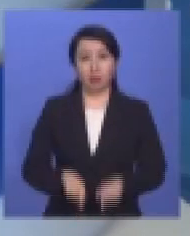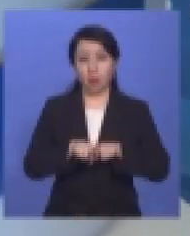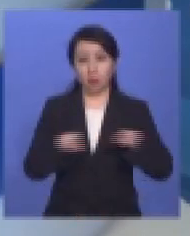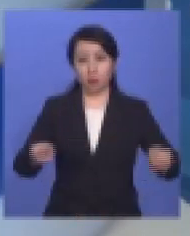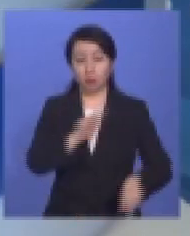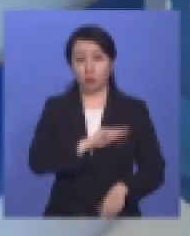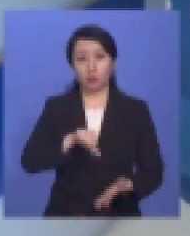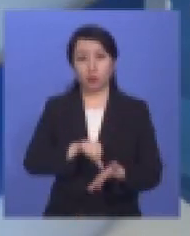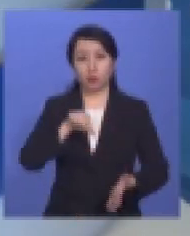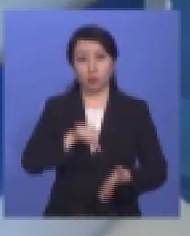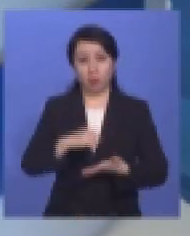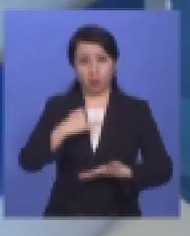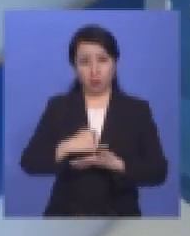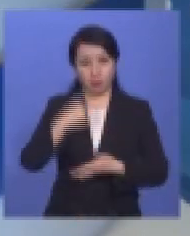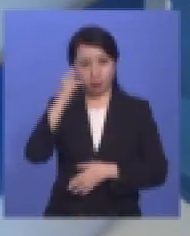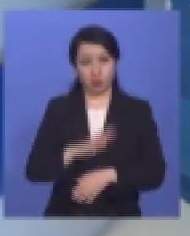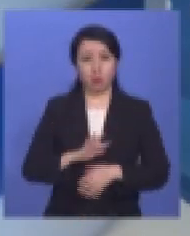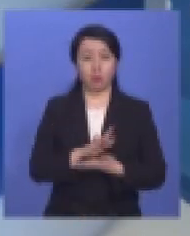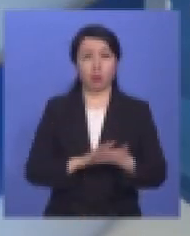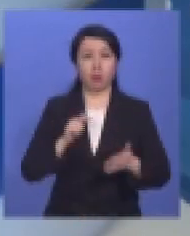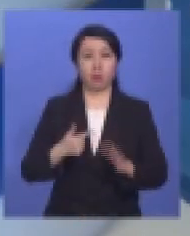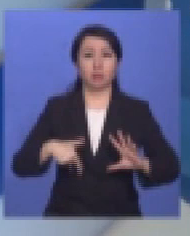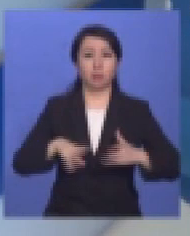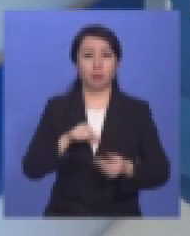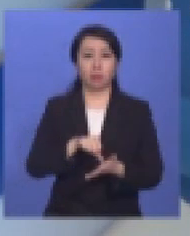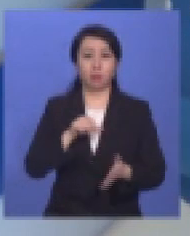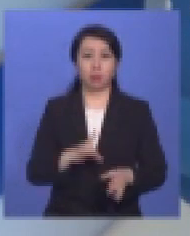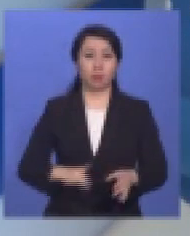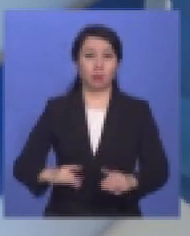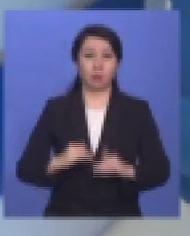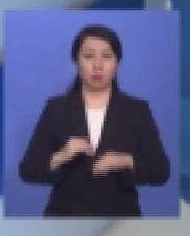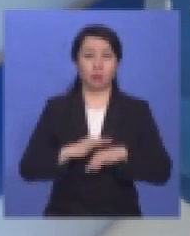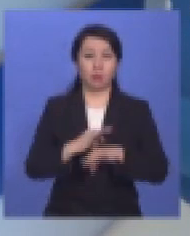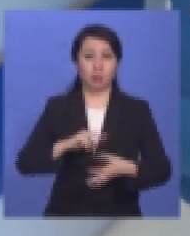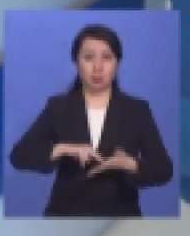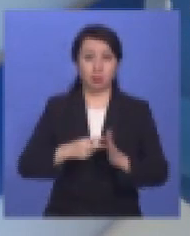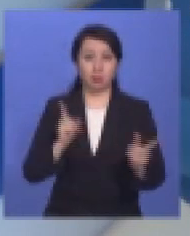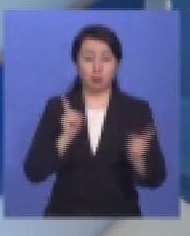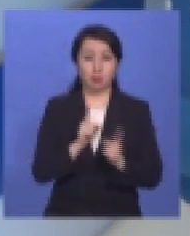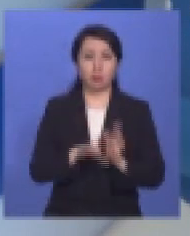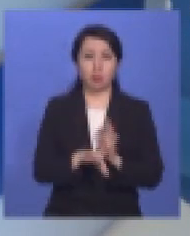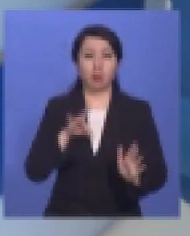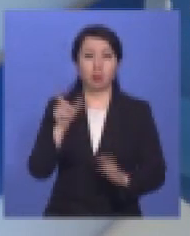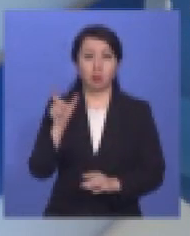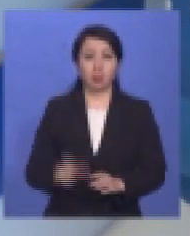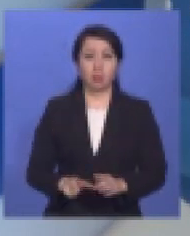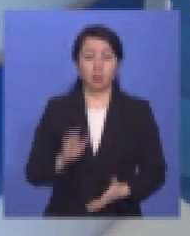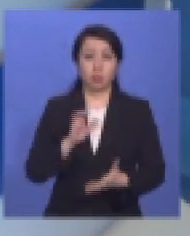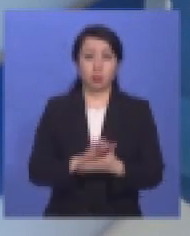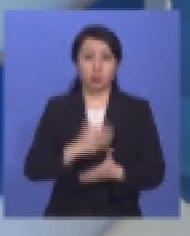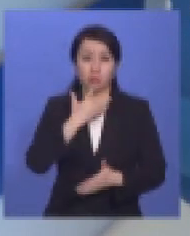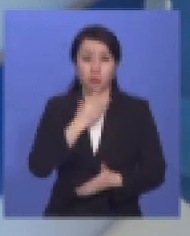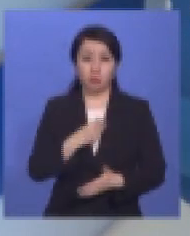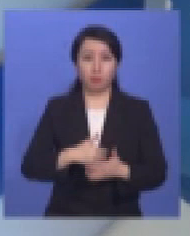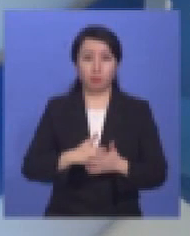Агитационная работа кандидатов в президенты продолжается. Они совместно с членами региональных штабов проводят запланированные встречи с избирателями и знакомят